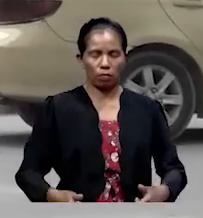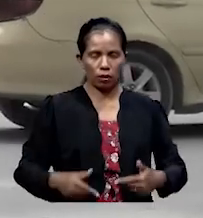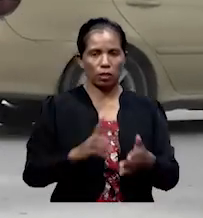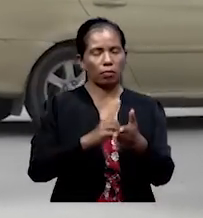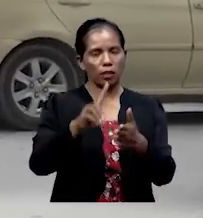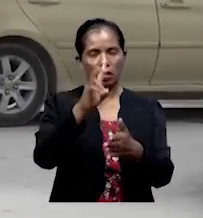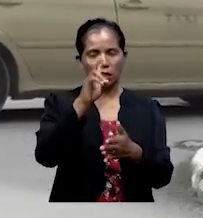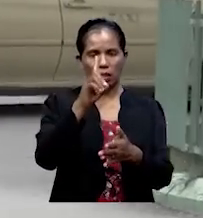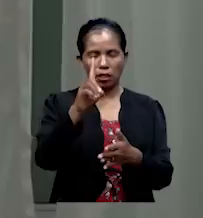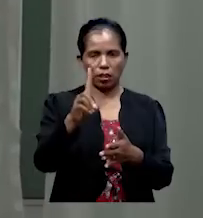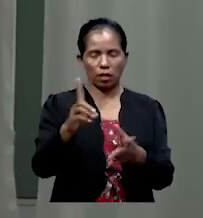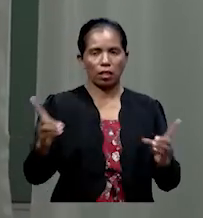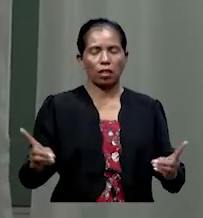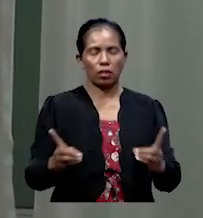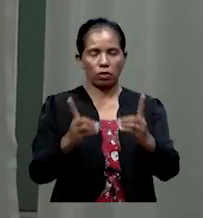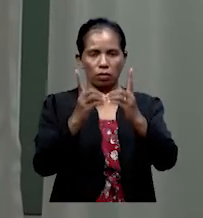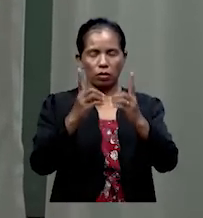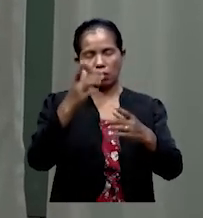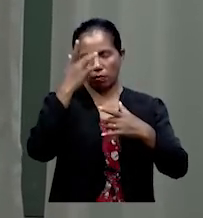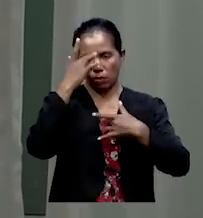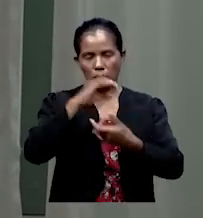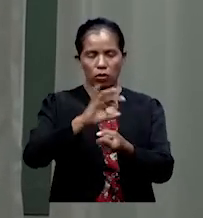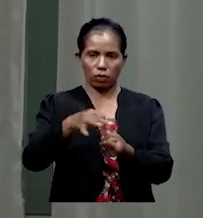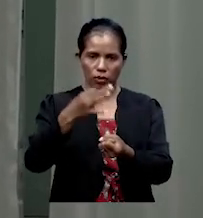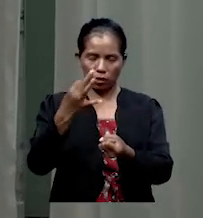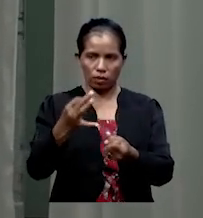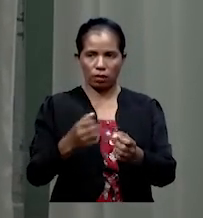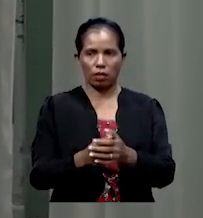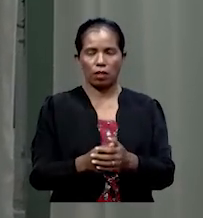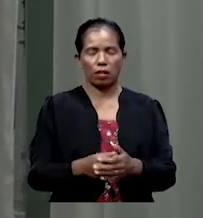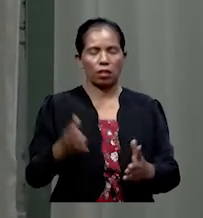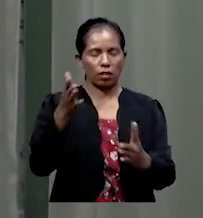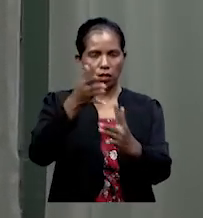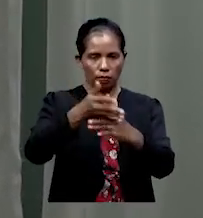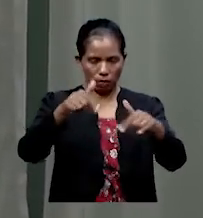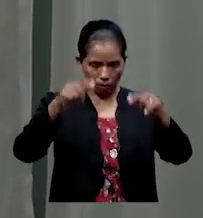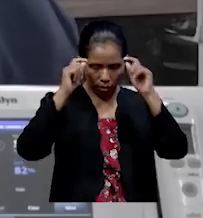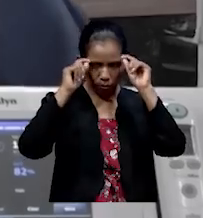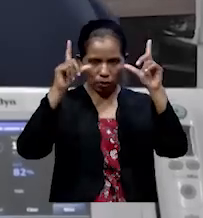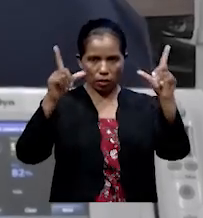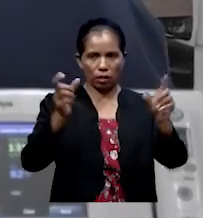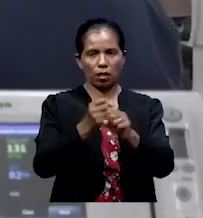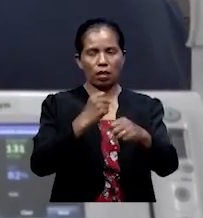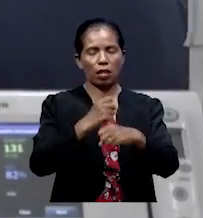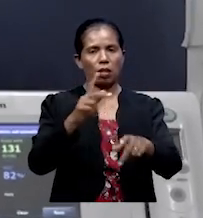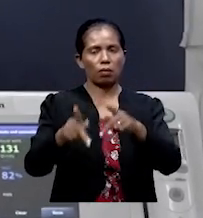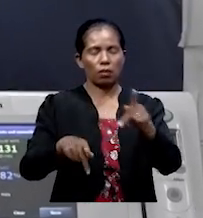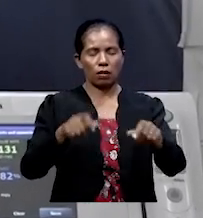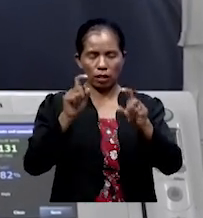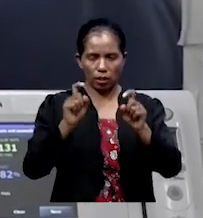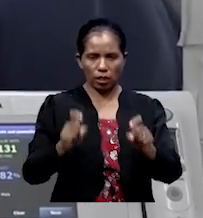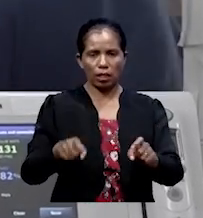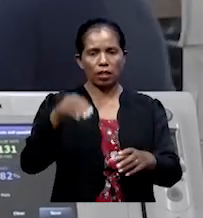ida, hasoru keras situasaun pandemia COVID-19. Nebe tamo mai Timor-Leste, no halo em hotu tin ke hakmati ke